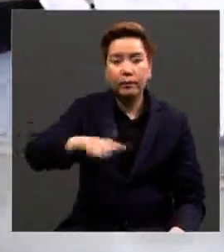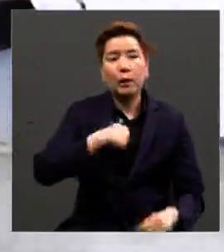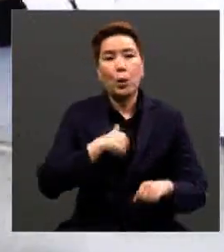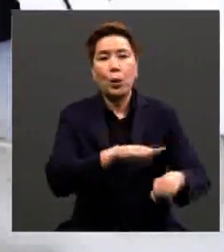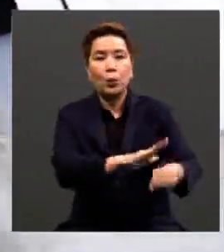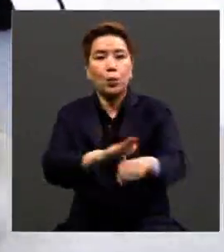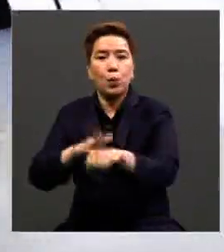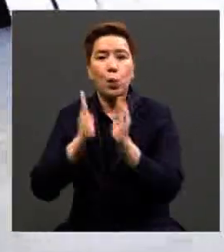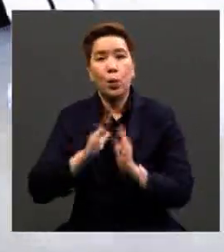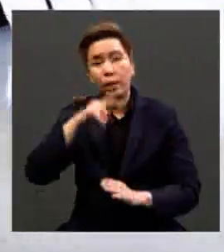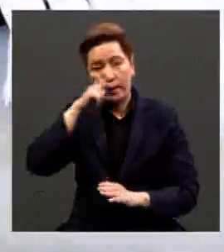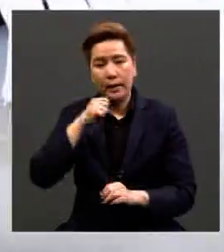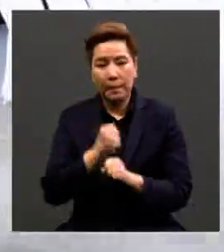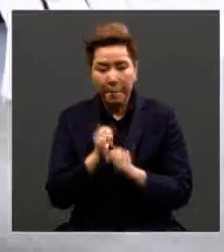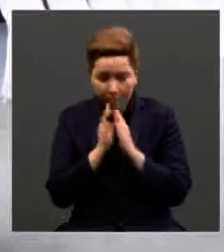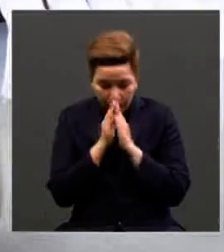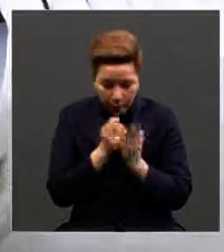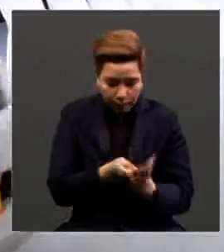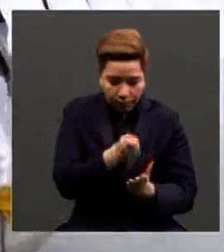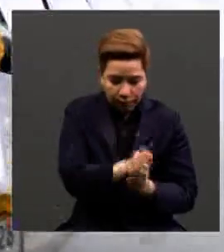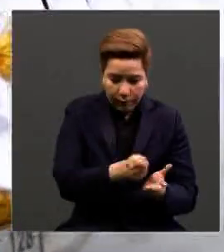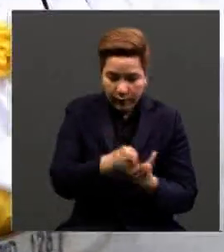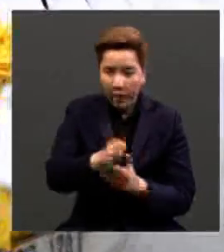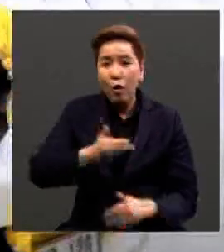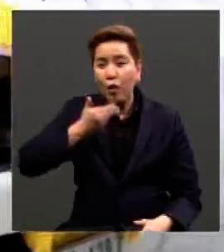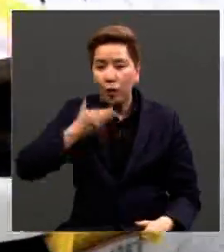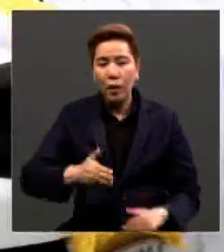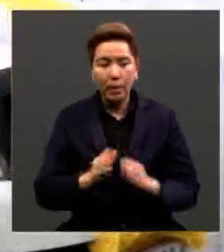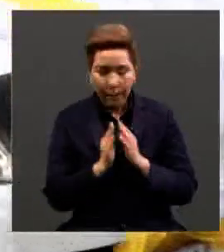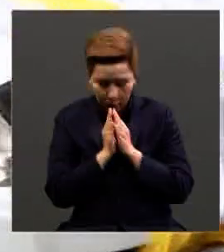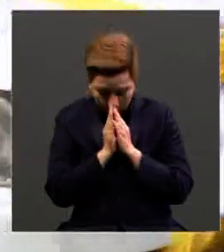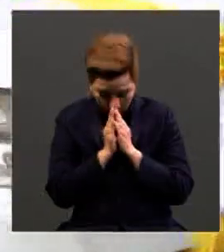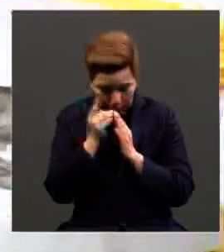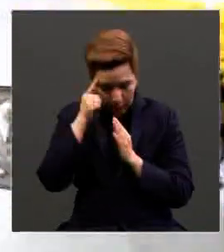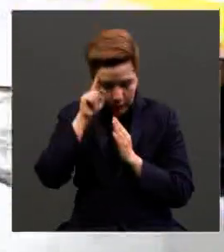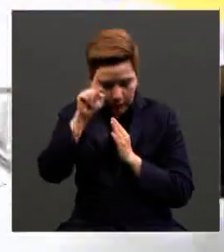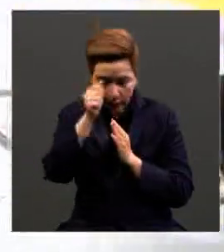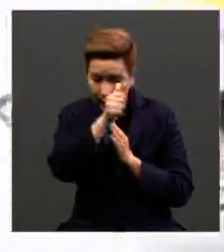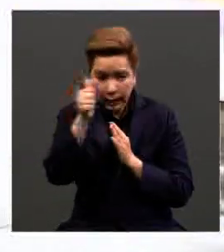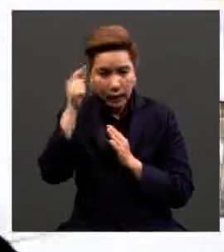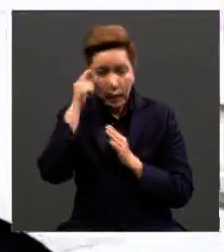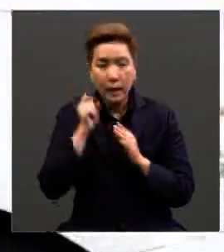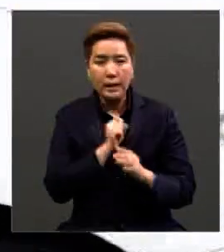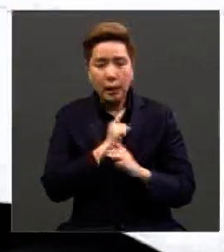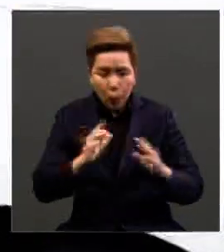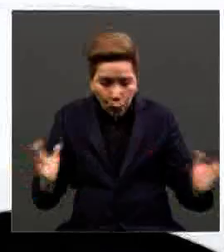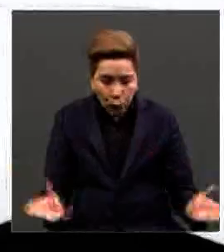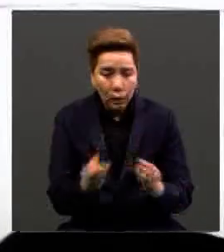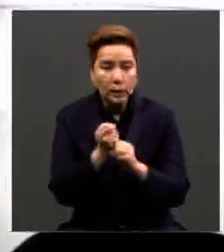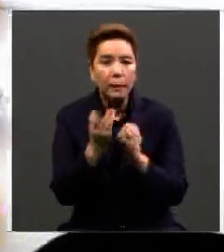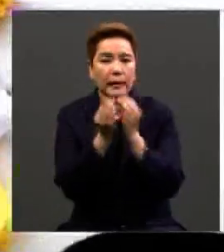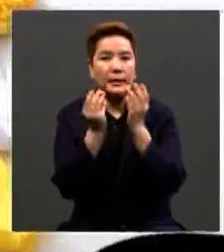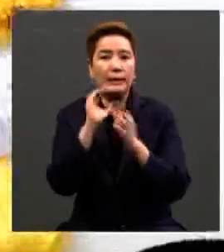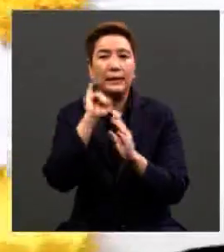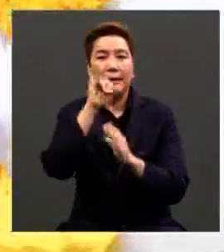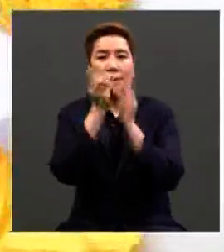วนคนไทยทุกคนนะคะร่วมกันทำบุญตักบาตรตลอดพรรษาและร่วมกันเจริญจิตภาวนาถือเป็นการนำศาสนามาส่งเสริมเรื่องคุณธรรมและ